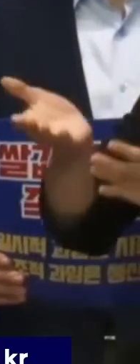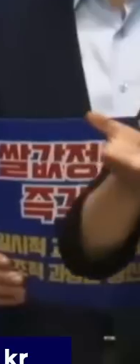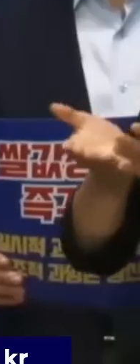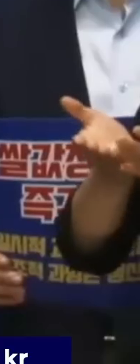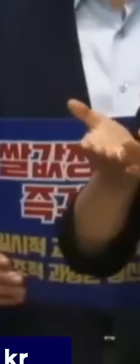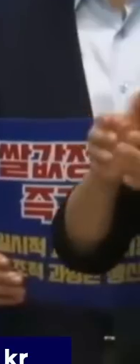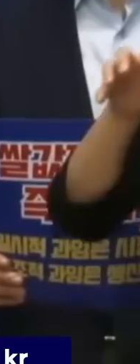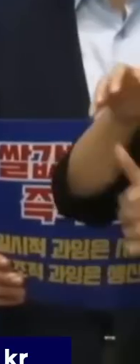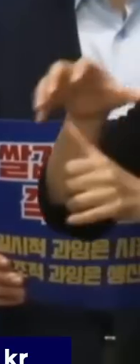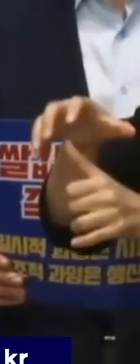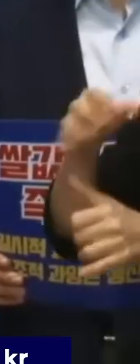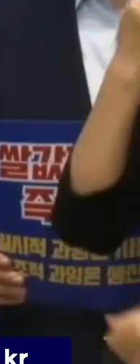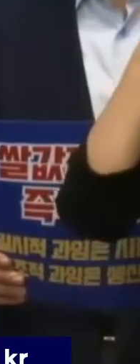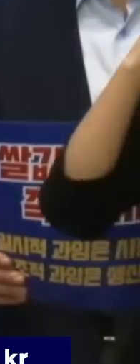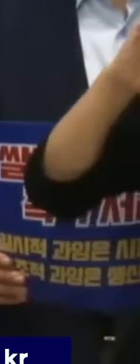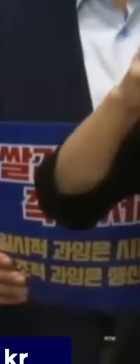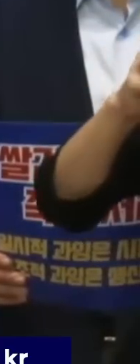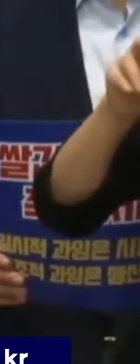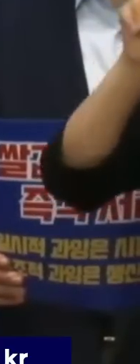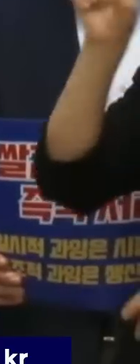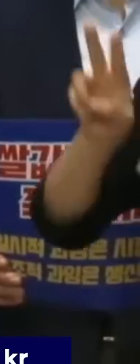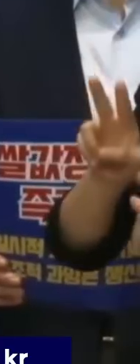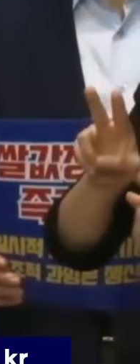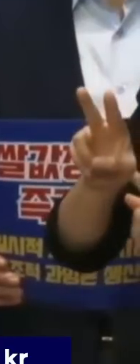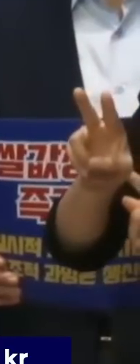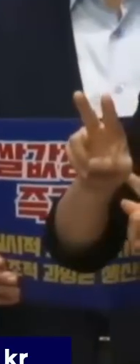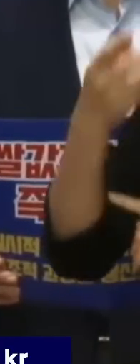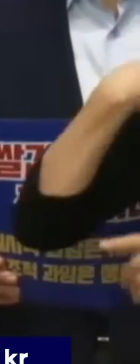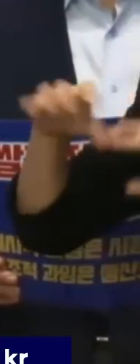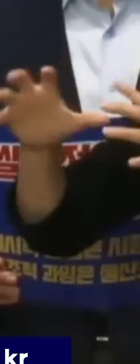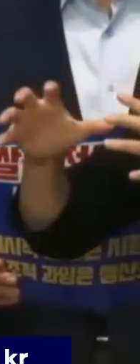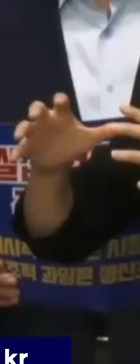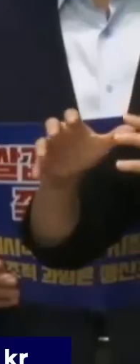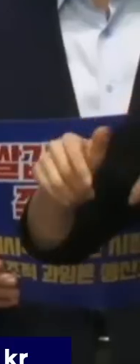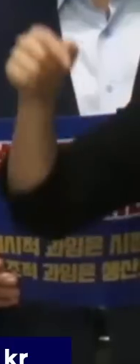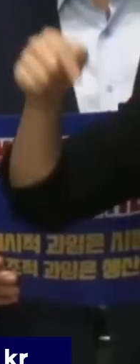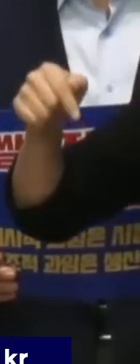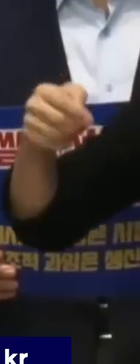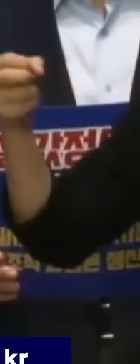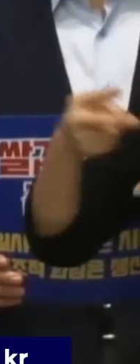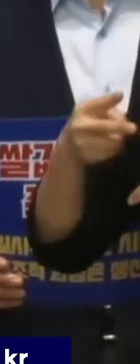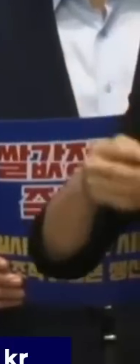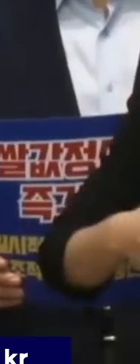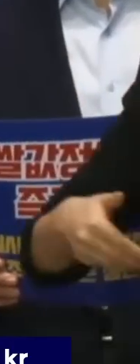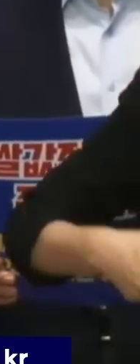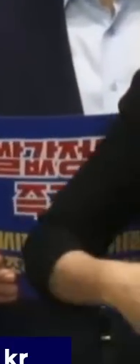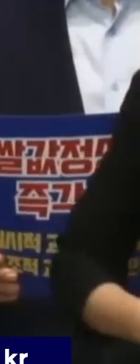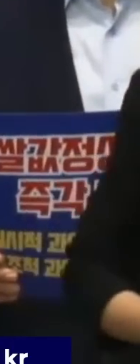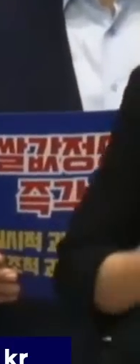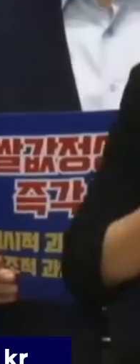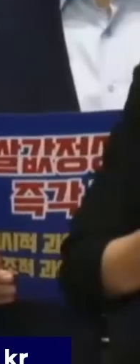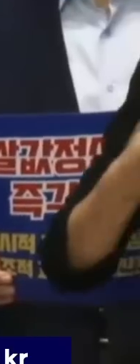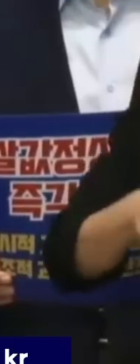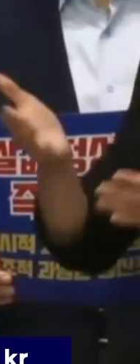미국, 중국, 베트남 등 쌀 수출국과 재협상을 추진하고 수입 쌀의 ODA